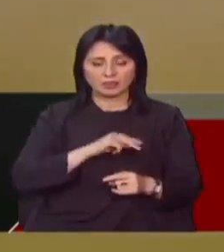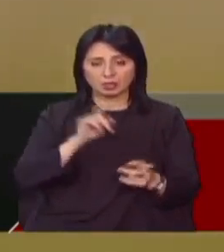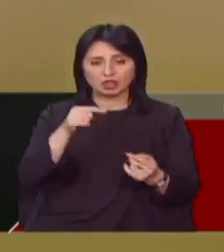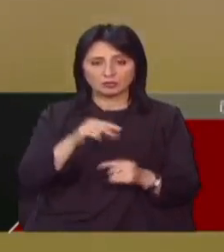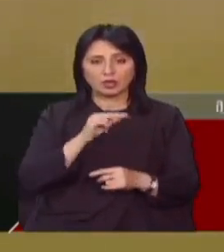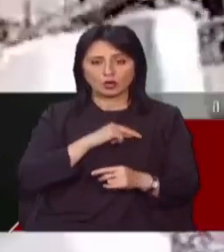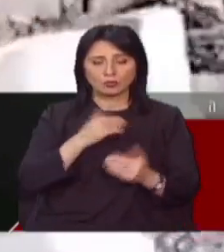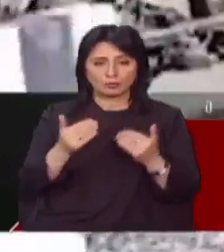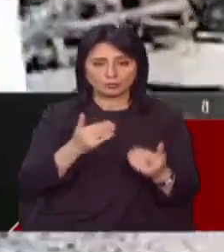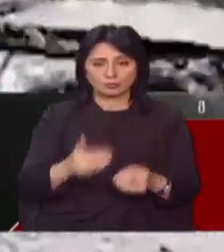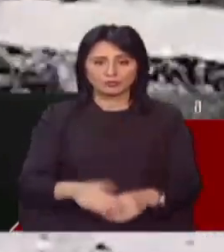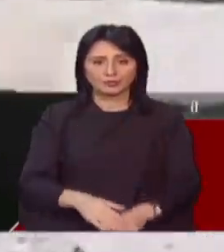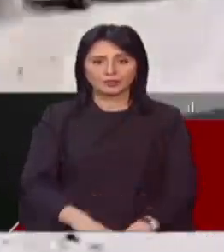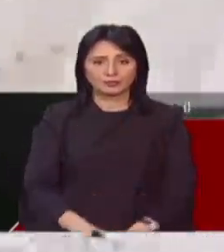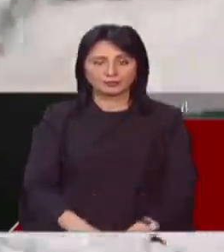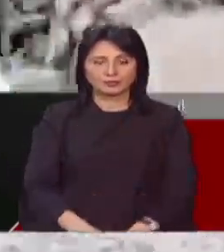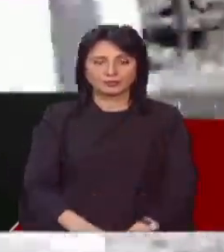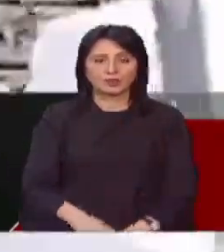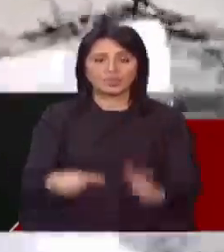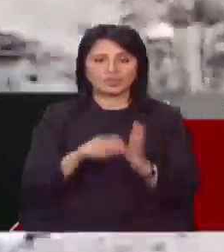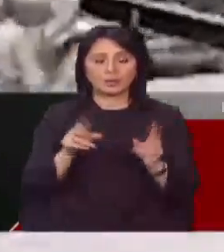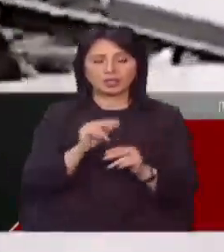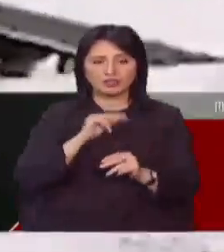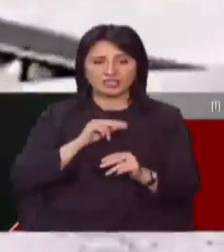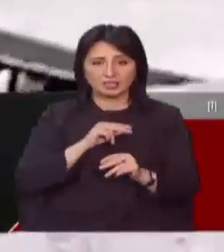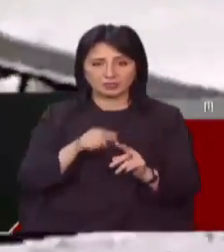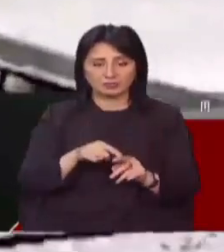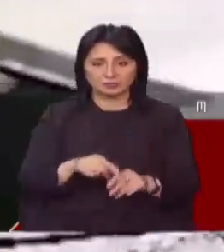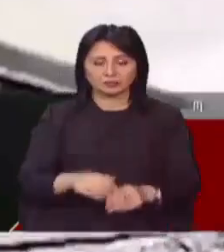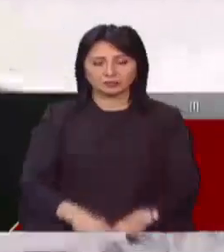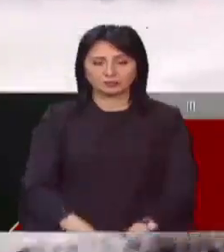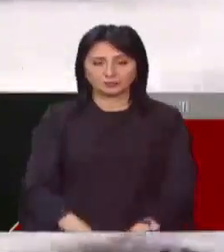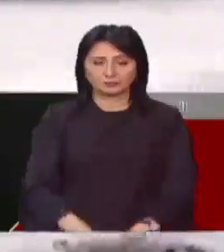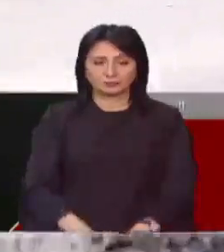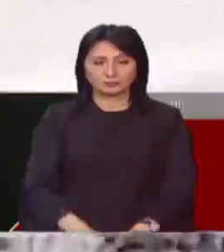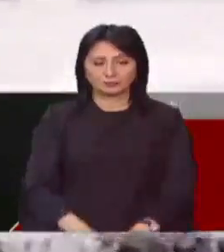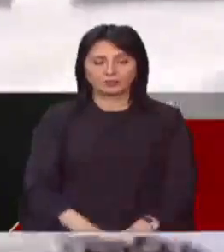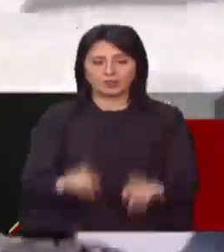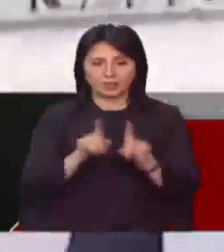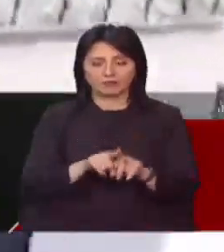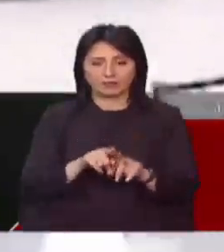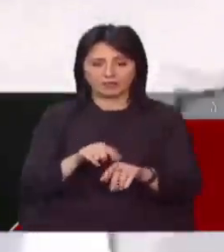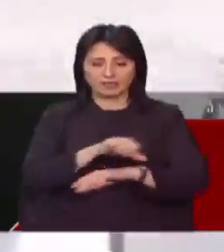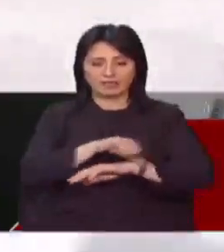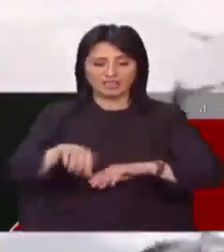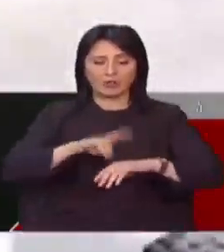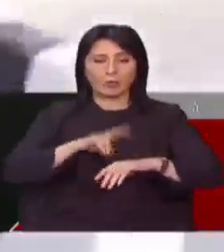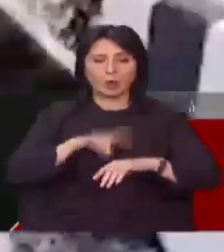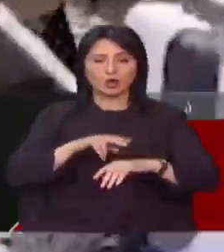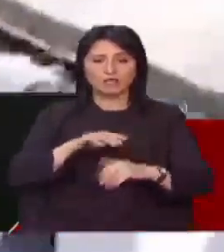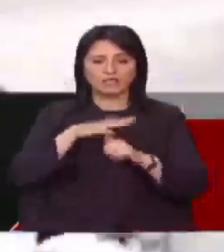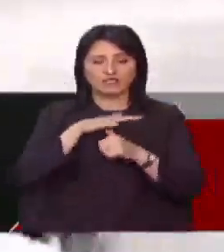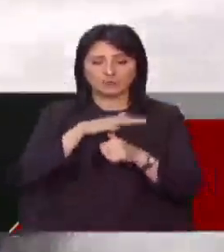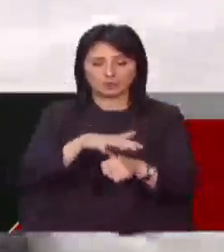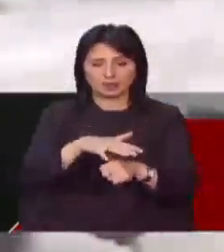შესაბამისი სამსახურები, მათ შორის სამაშველო სამსახურთან ერთად ვარმე, ასევე სასახლო პოლიციის მოწვენი